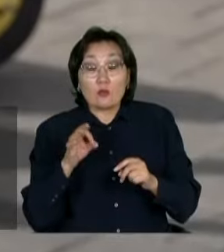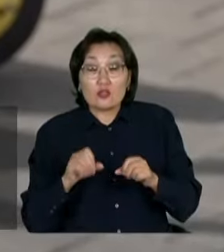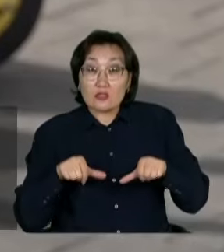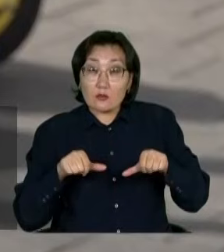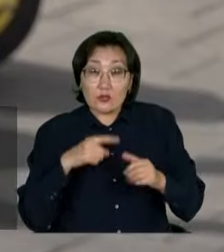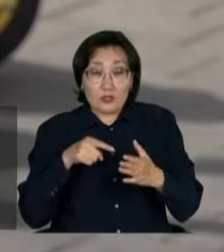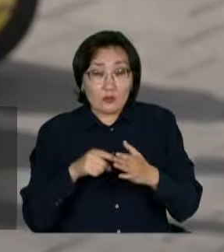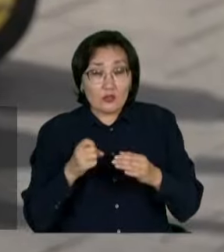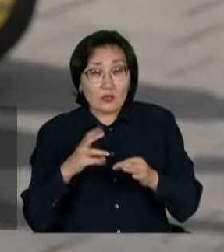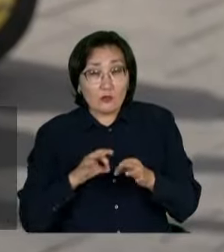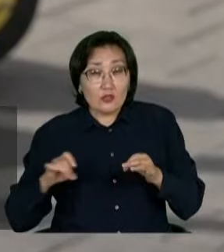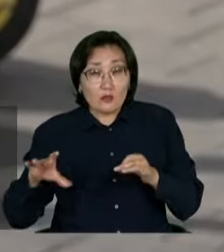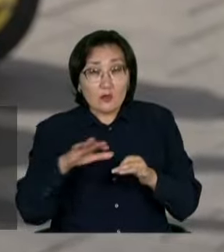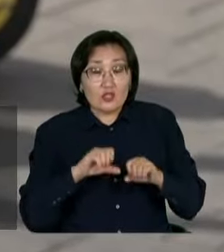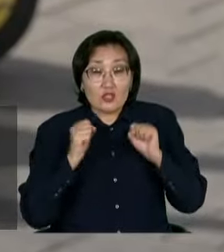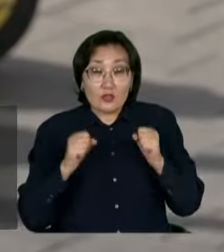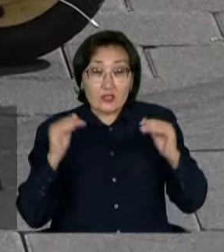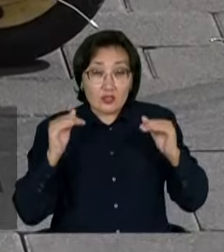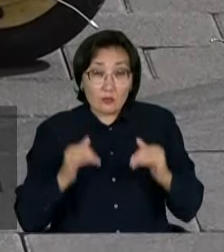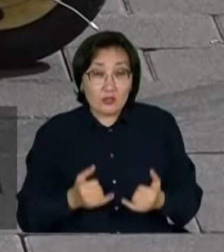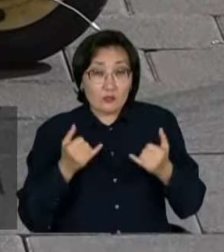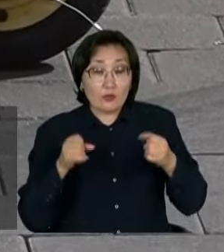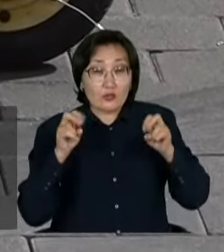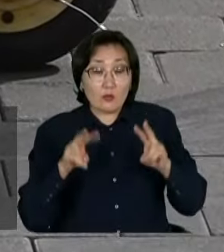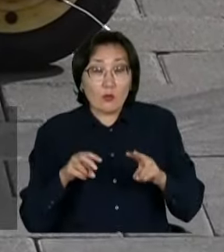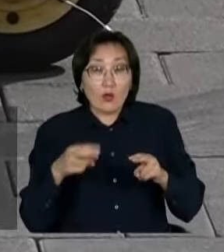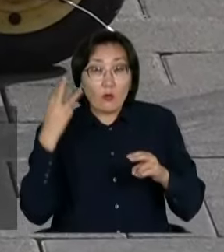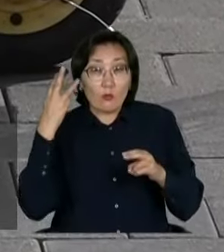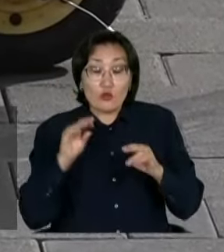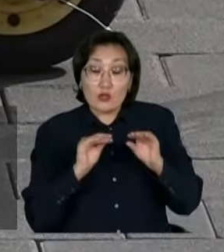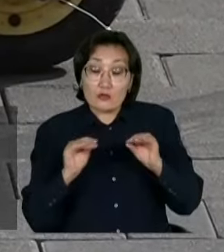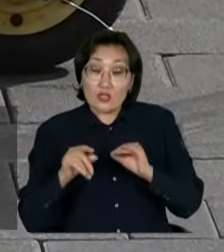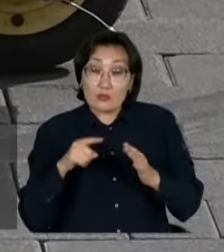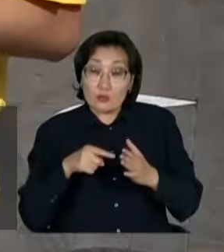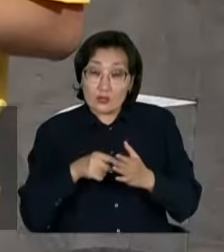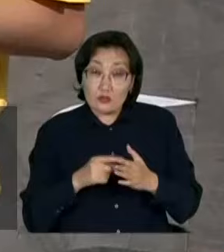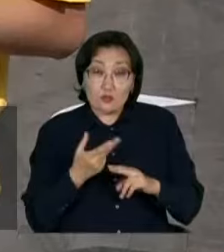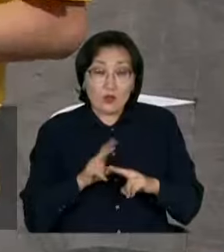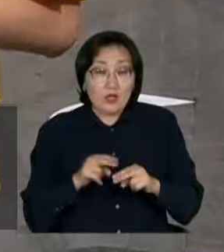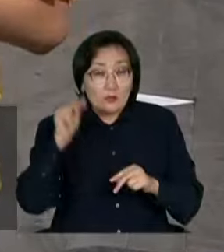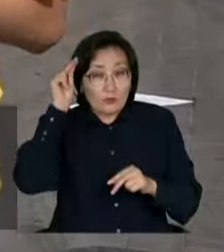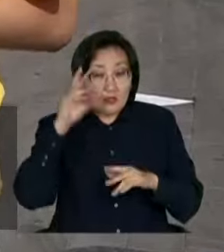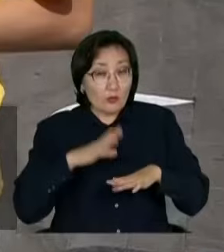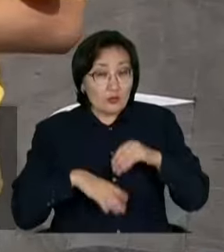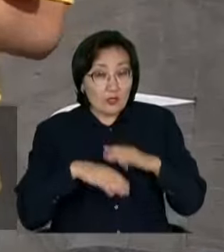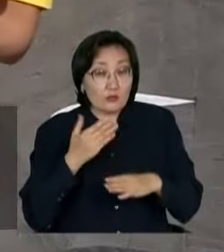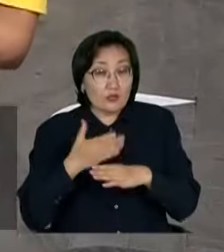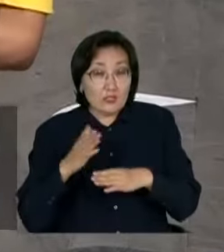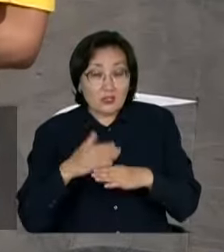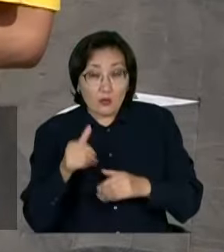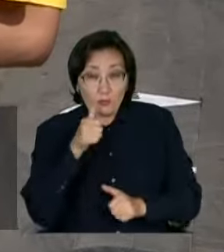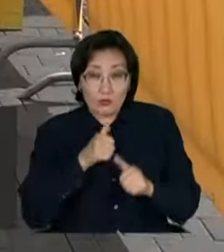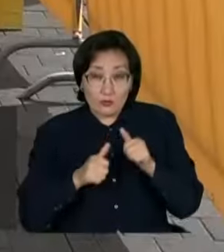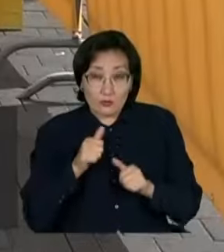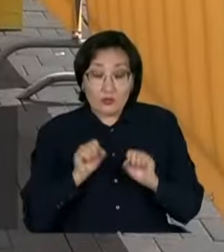самокаттары қаланың кейбір аудандарында жылдамдықты шектеу үшін арнайы модульмен жабдықталған. Қала тұрғындары мұны оқудың практикалық бөлімінде сынақтан